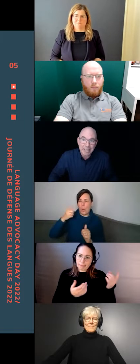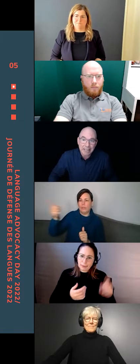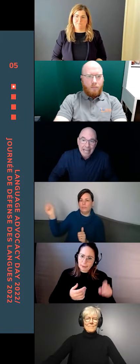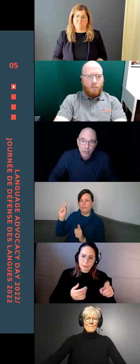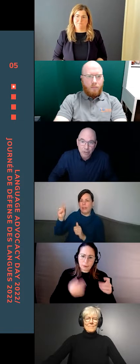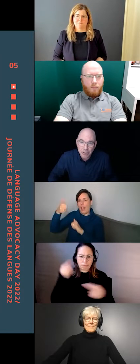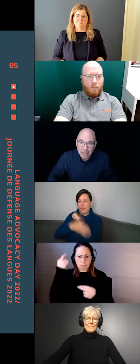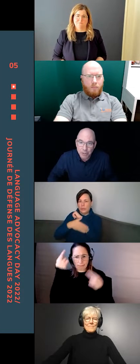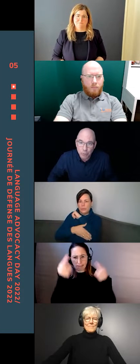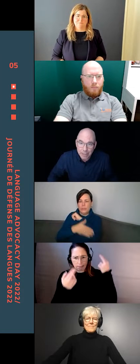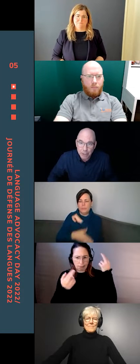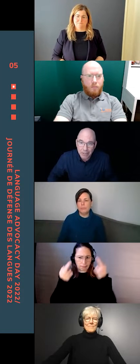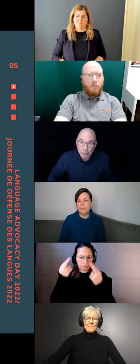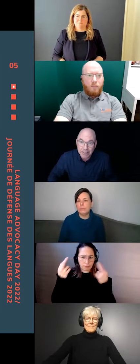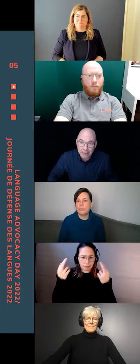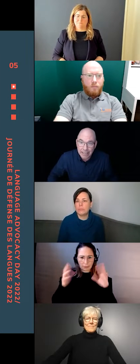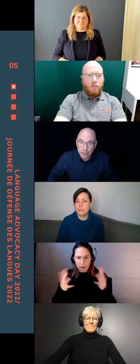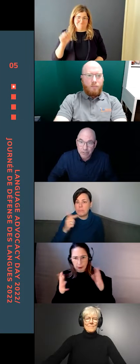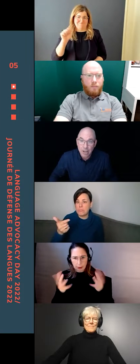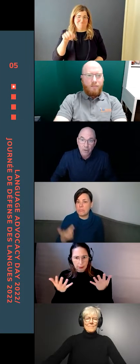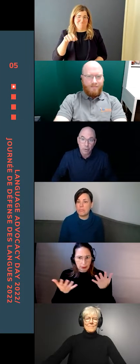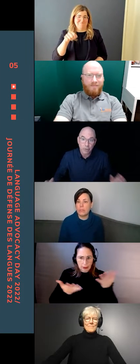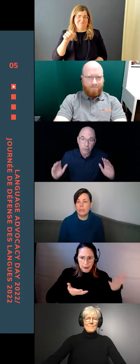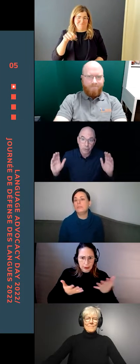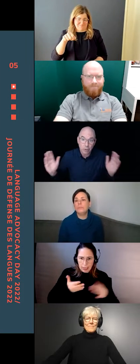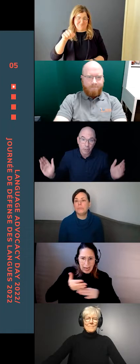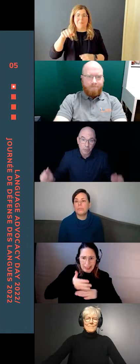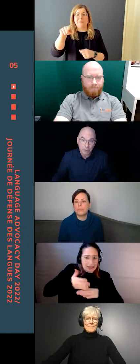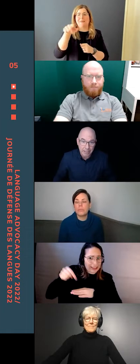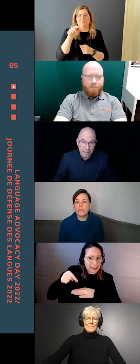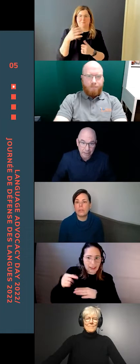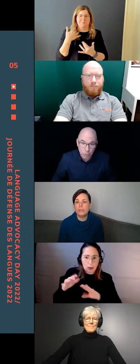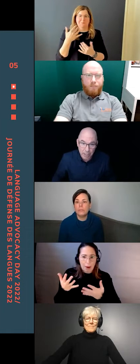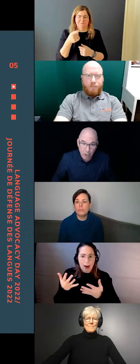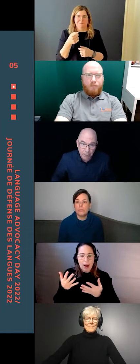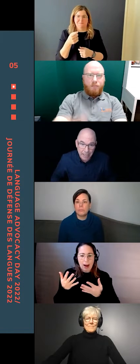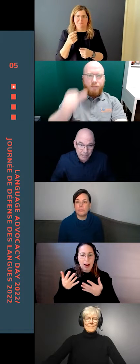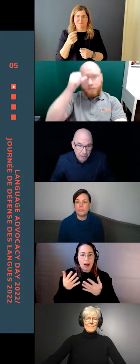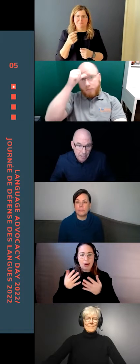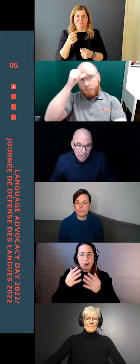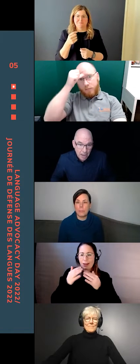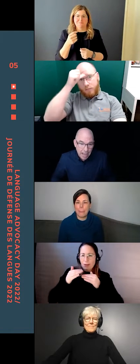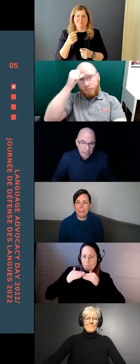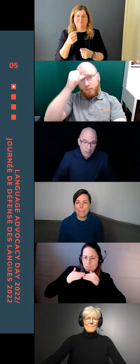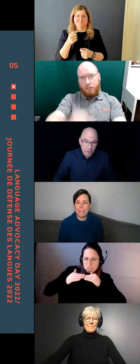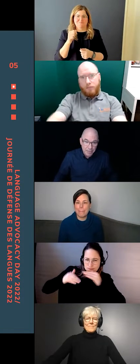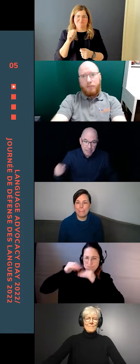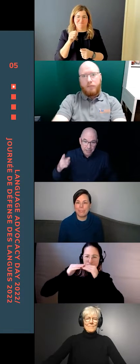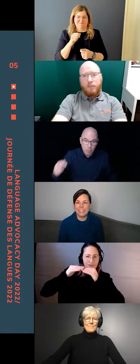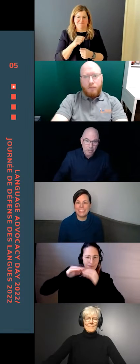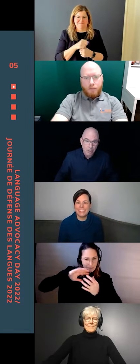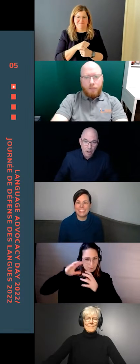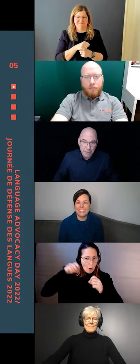faut vraiment qu'ils réfléchissent. Ça veut dire quoi d'avoir accès? Il y a plusieurs